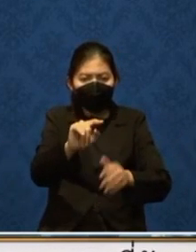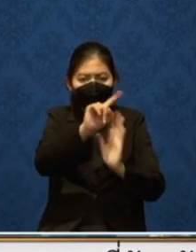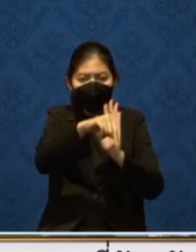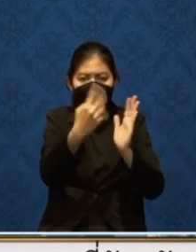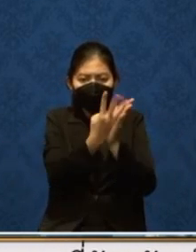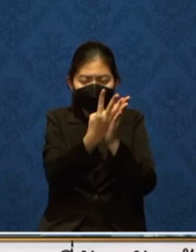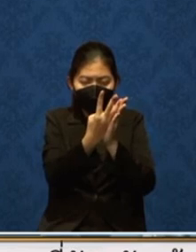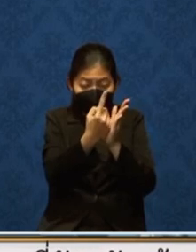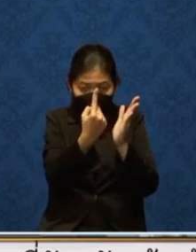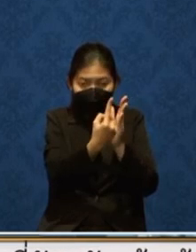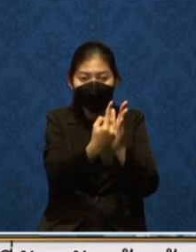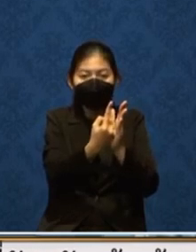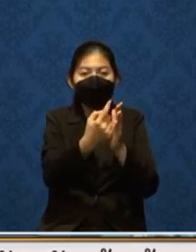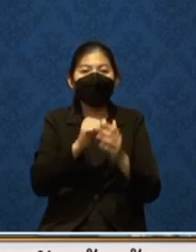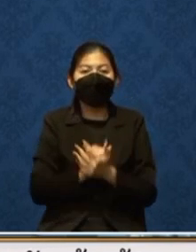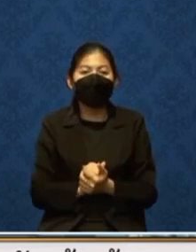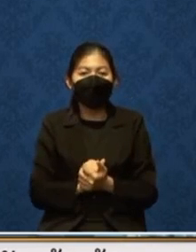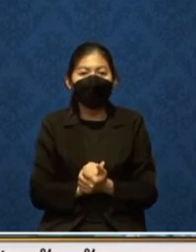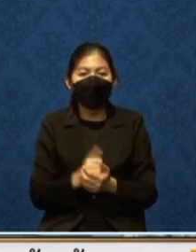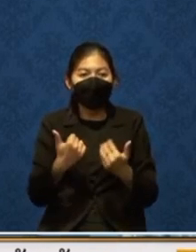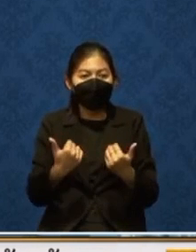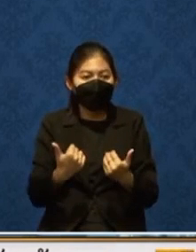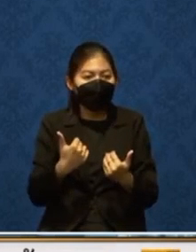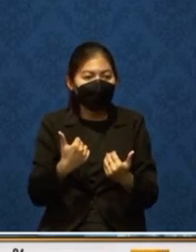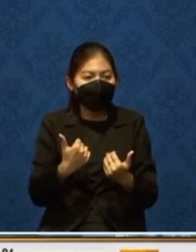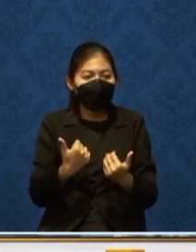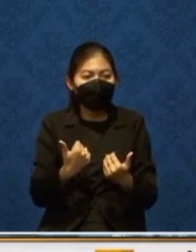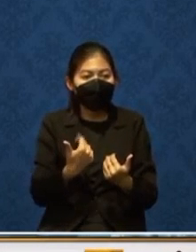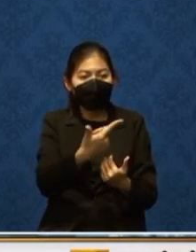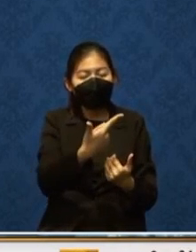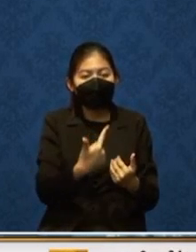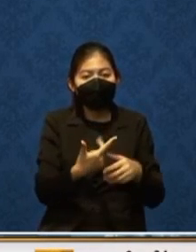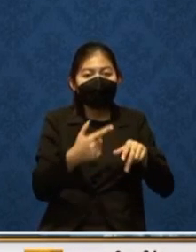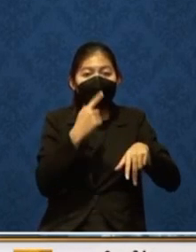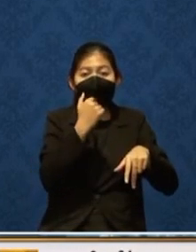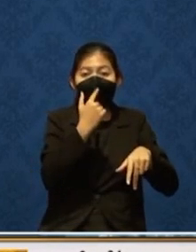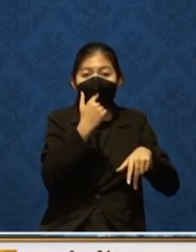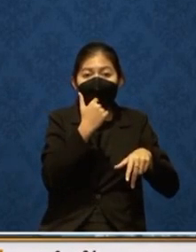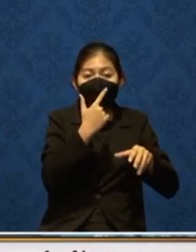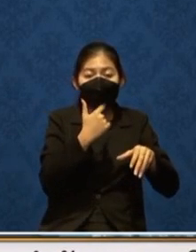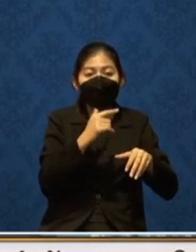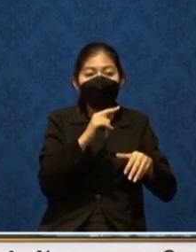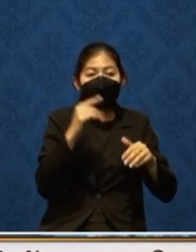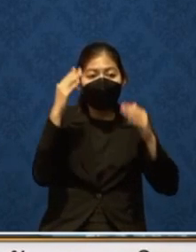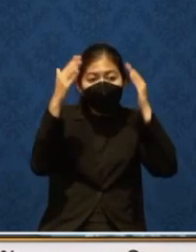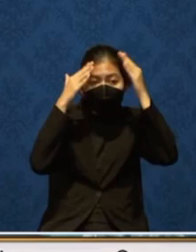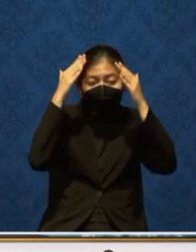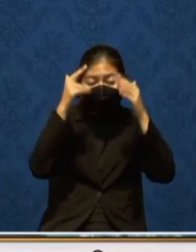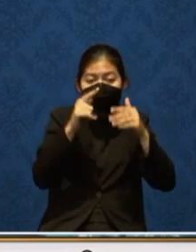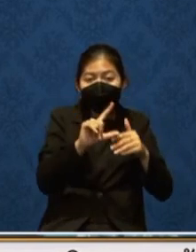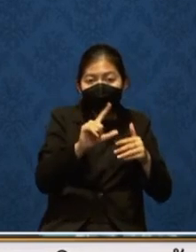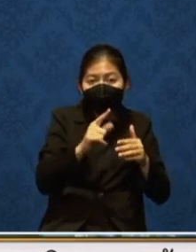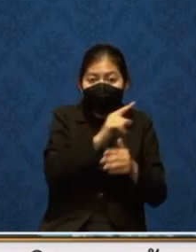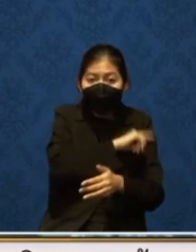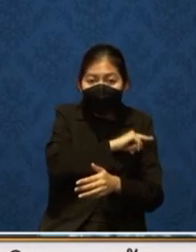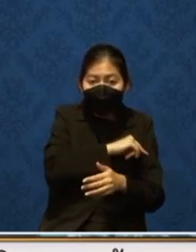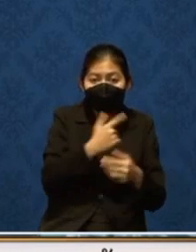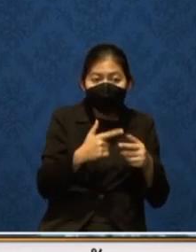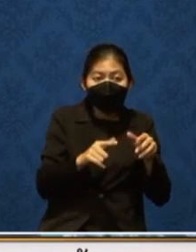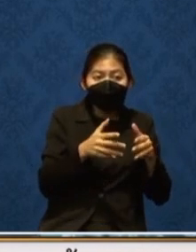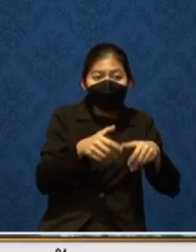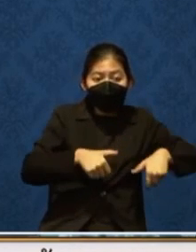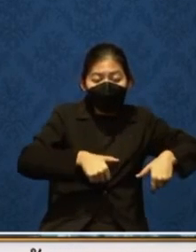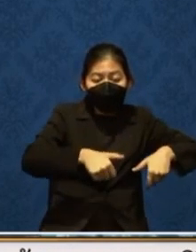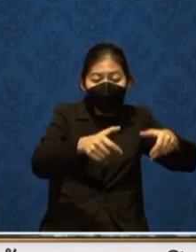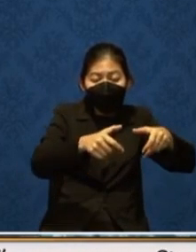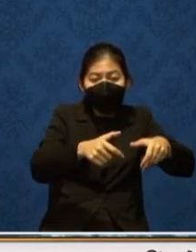โงอัี้กเปหวยหวยนของเรานะครับอนนี้ดดีนกคข มาเลนะอันนี้ืข